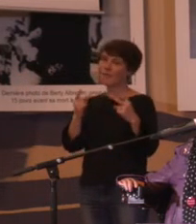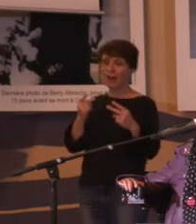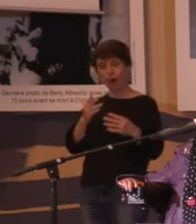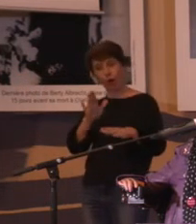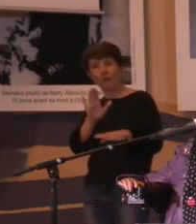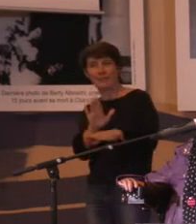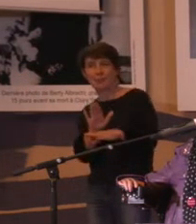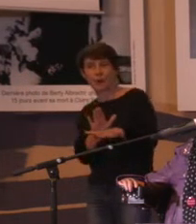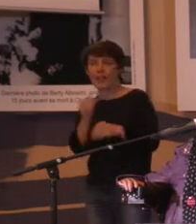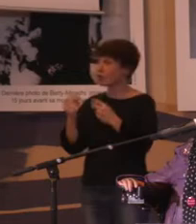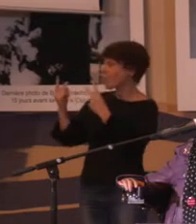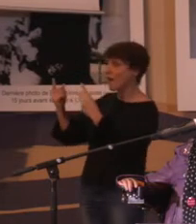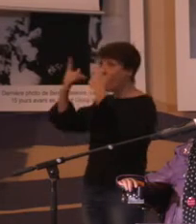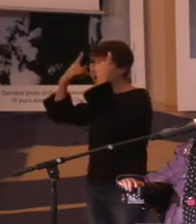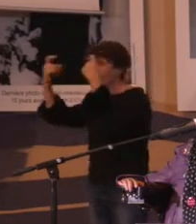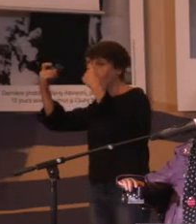théorique,